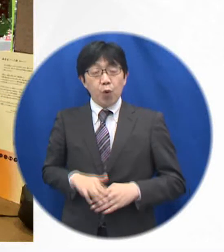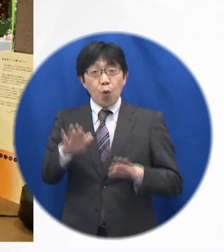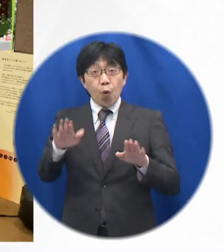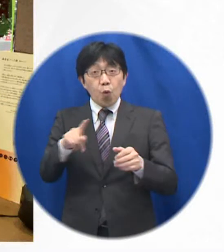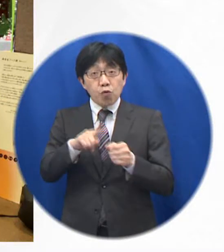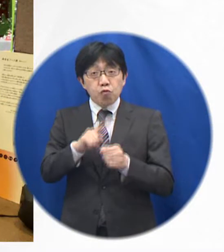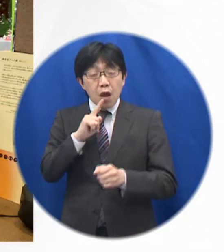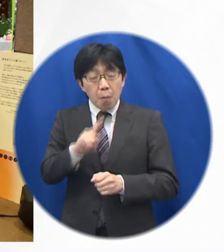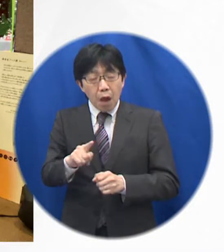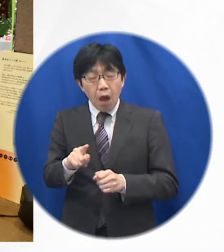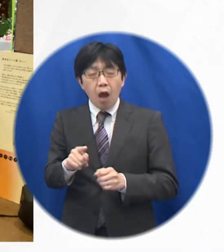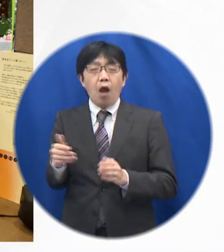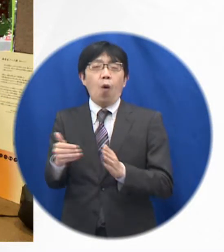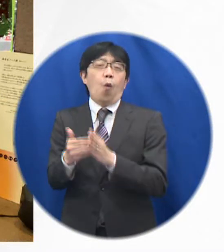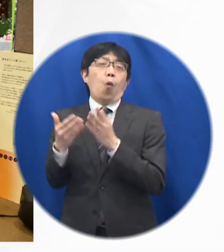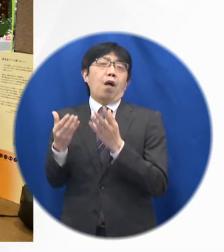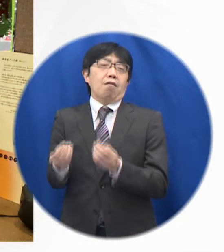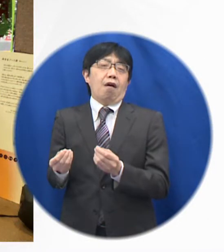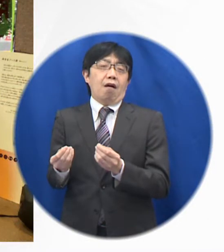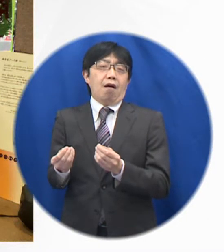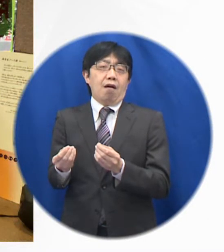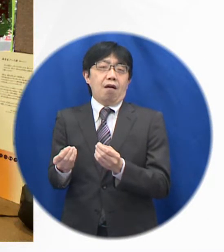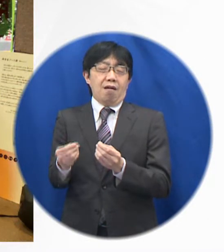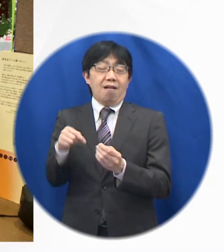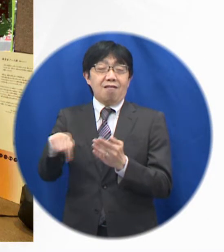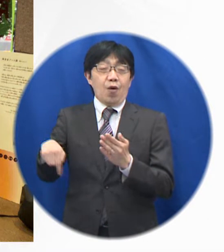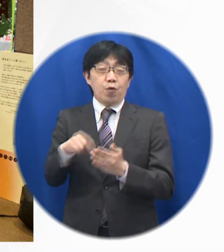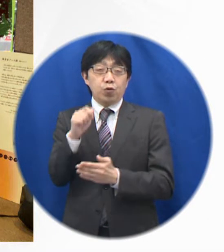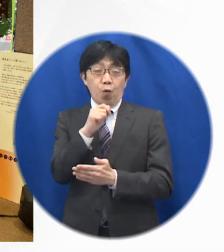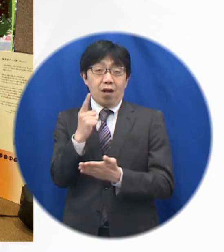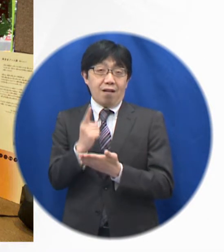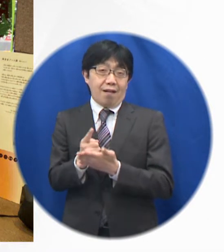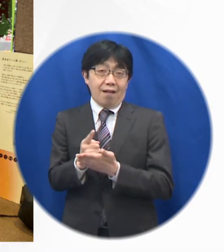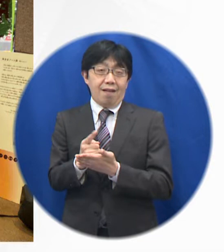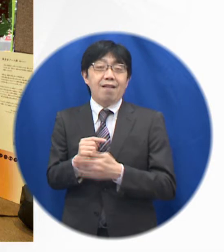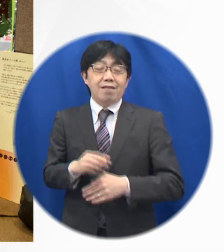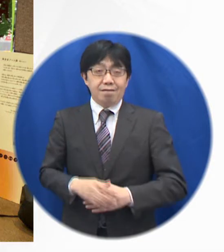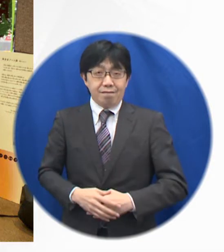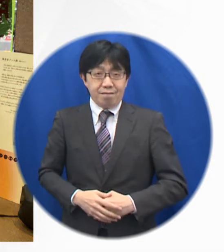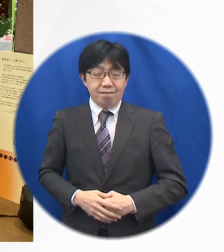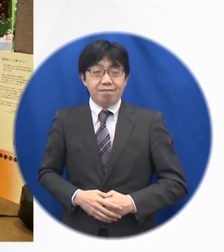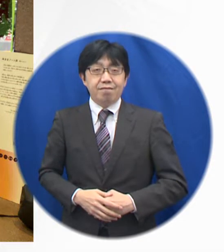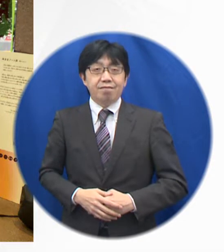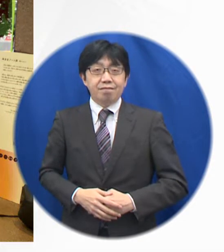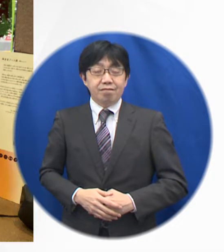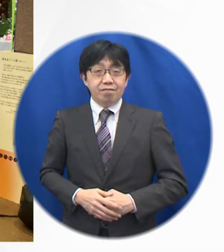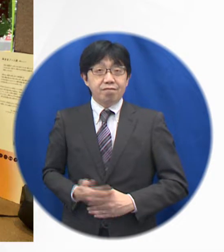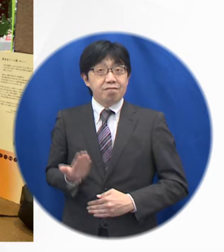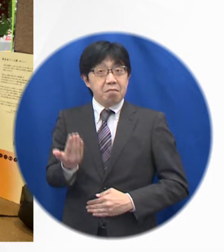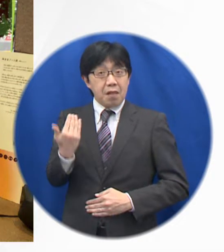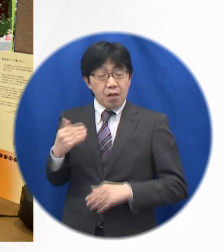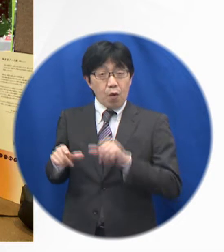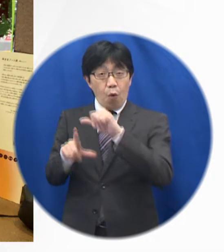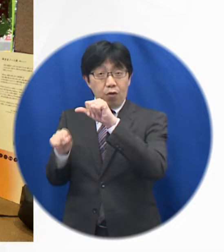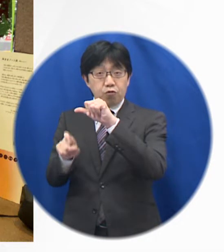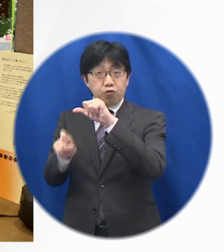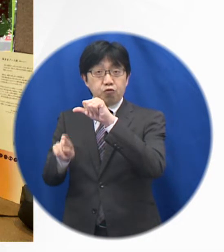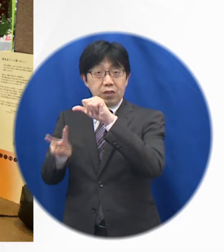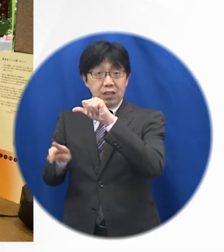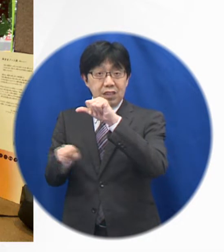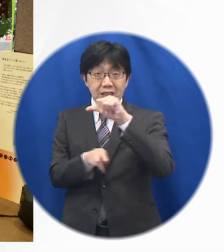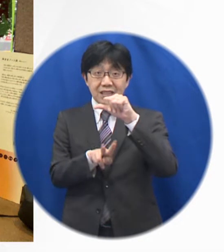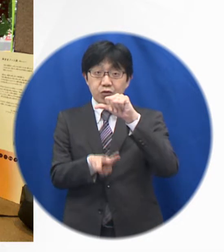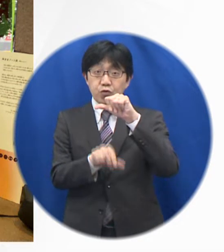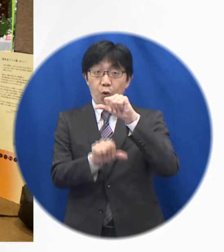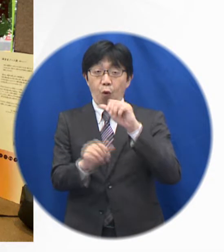度は終了しておりますので、ご紹介だけになってしまいます。5月12日から25日